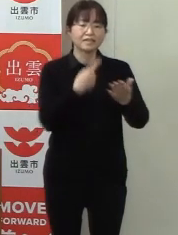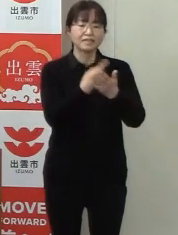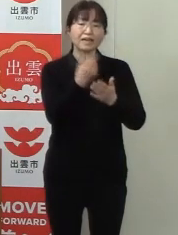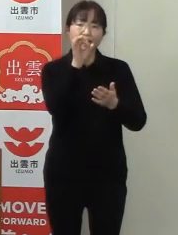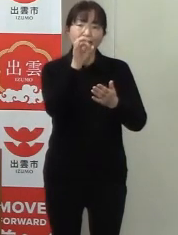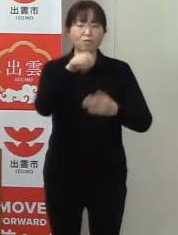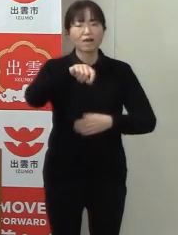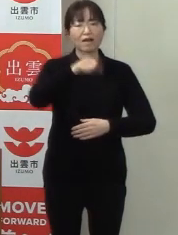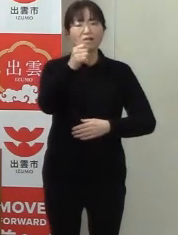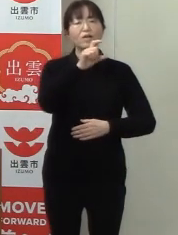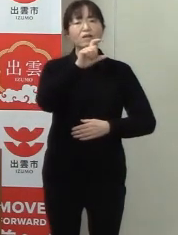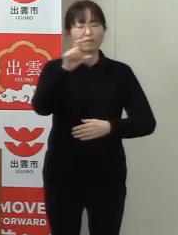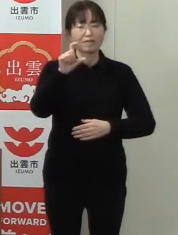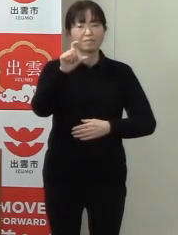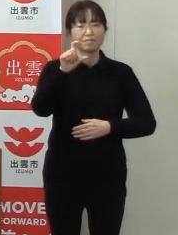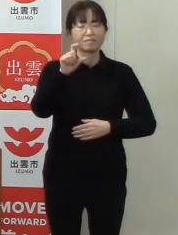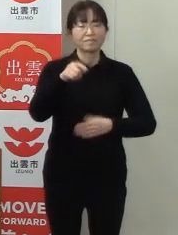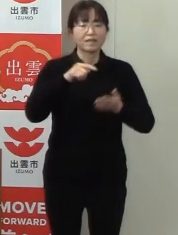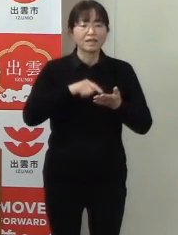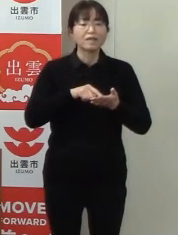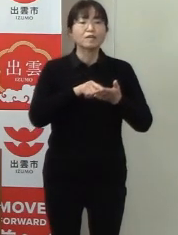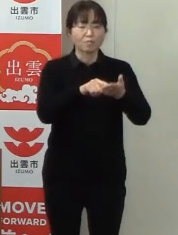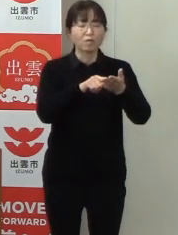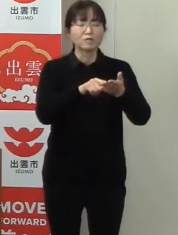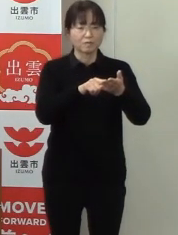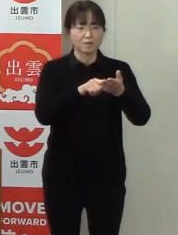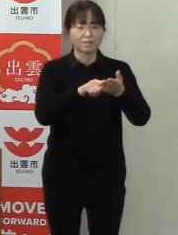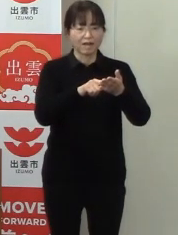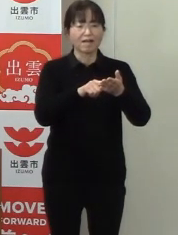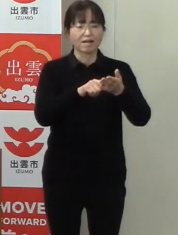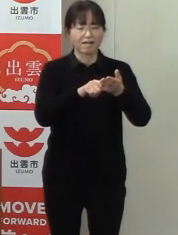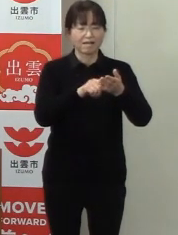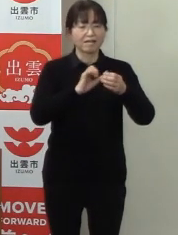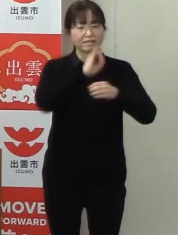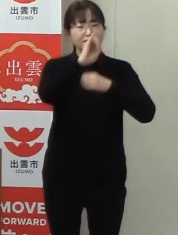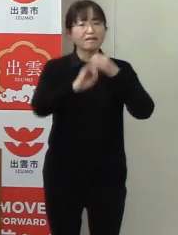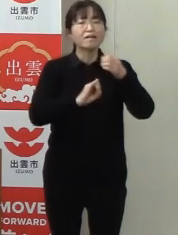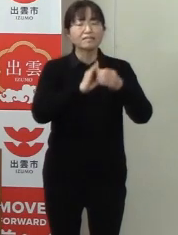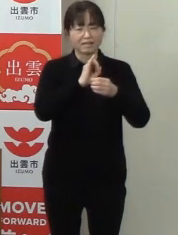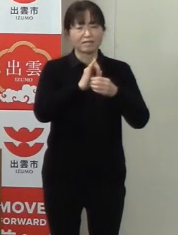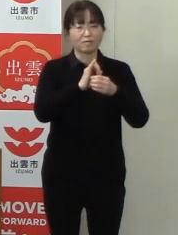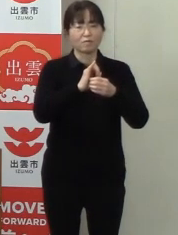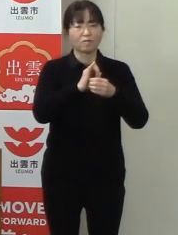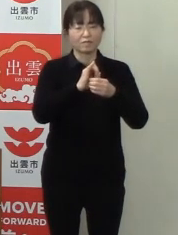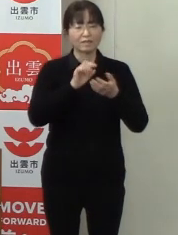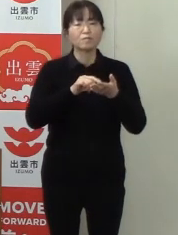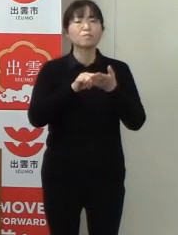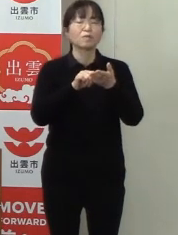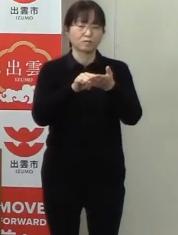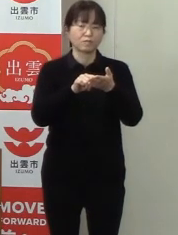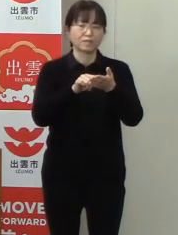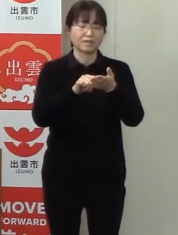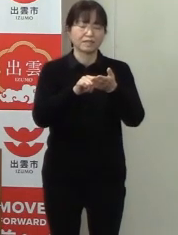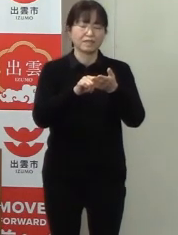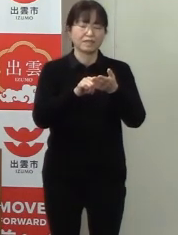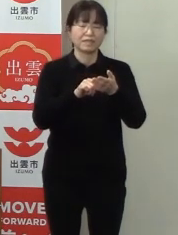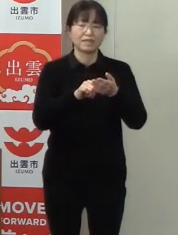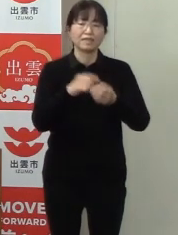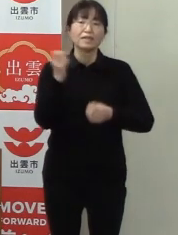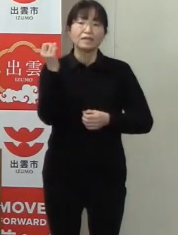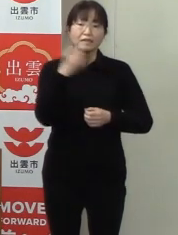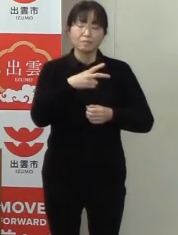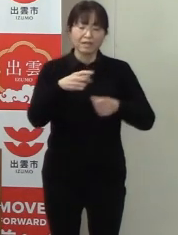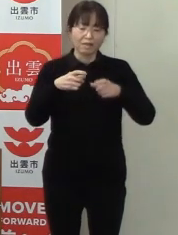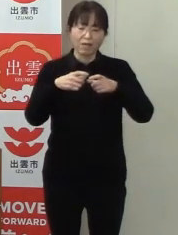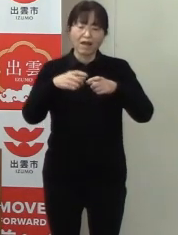して、申し込みにつきましては島根電子申請サービスで、行っていただくか、もしくはこの QR コード